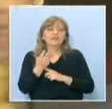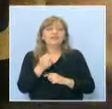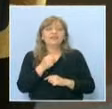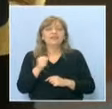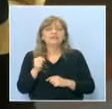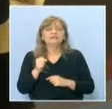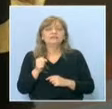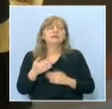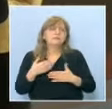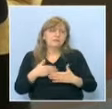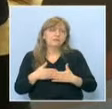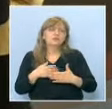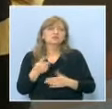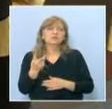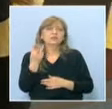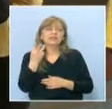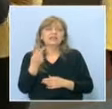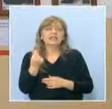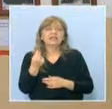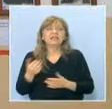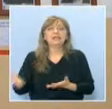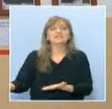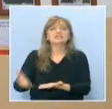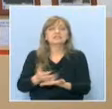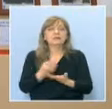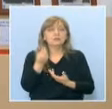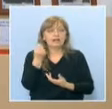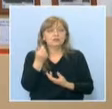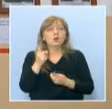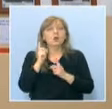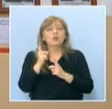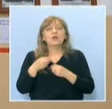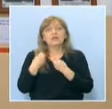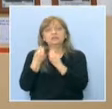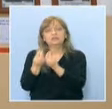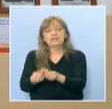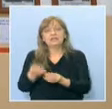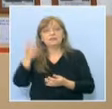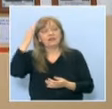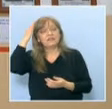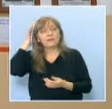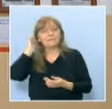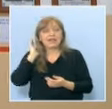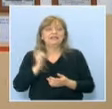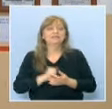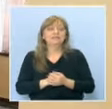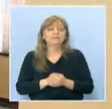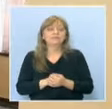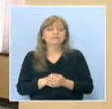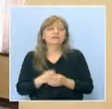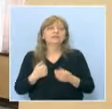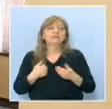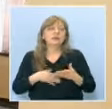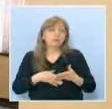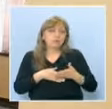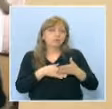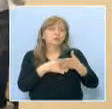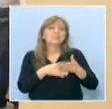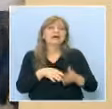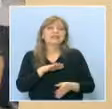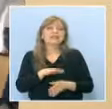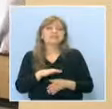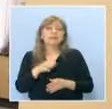2900, близо 3000 лева всъщност беше събраната сума, която предадохме на майката. Иначе сме подпомагали и болни